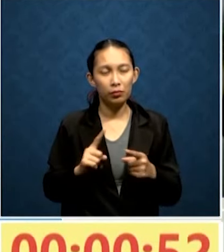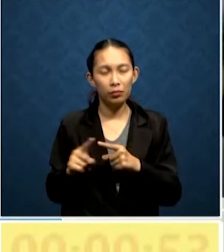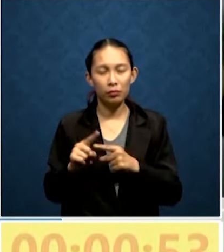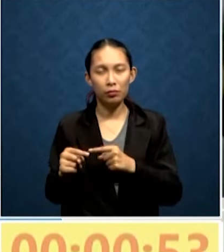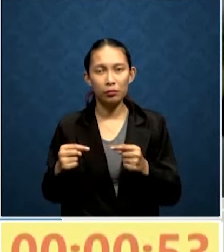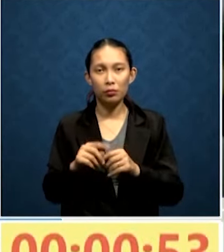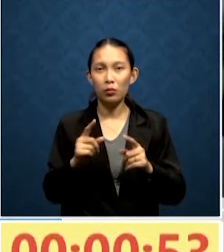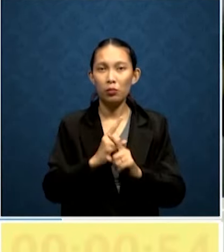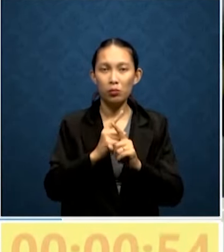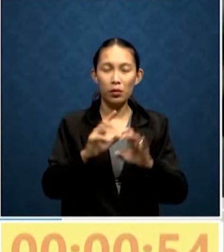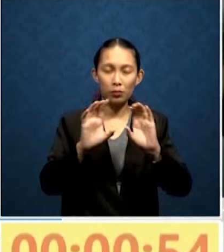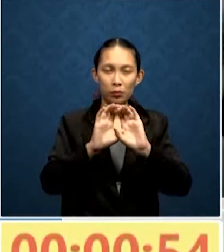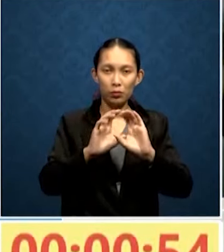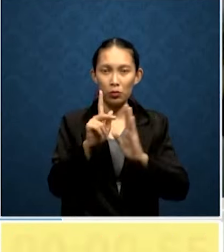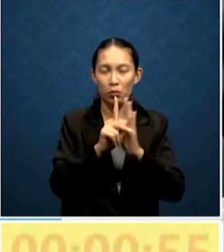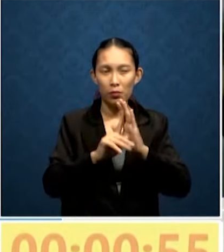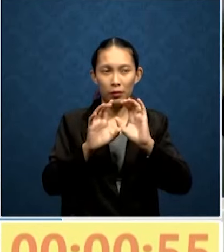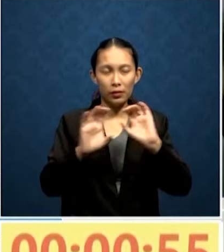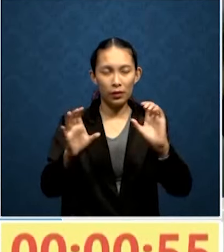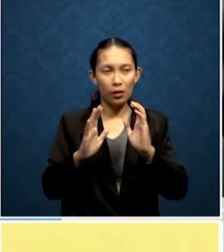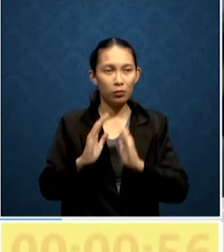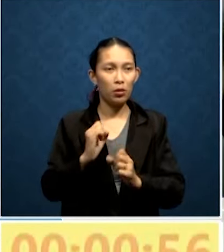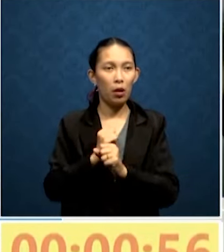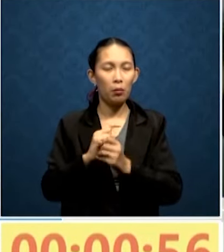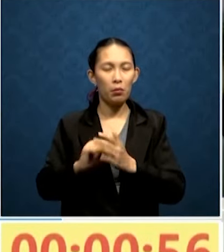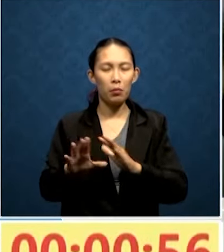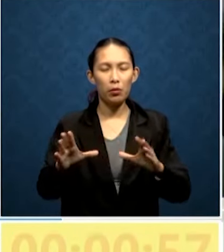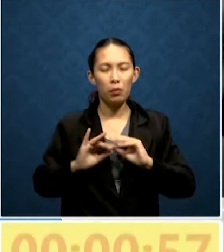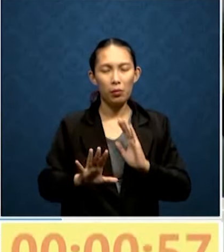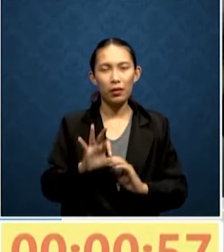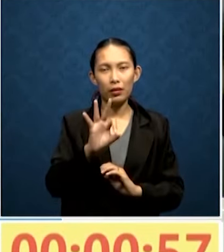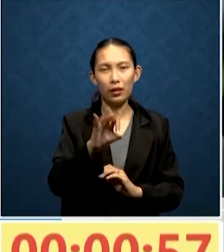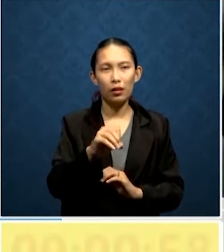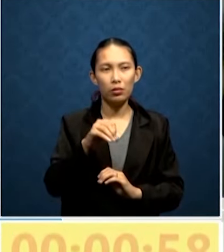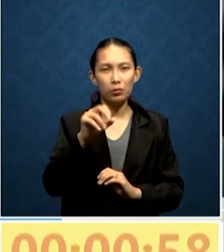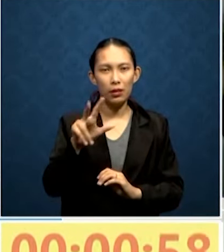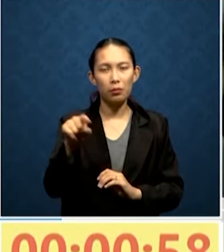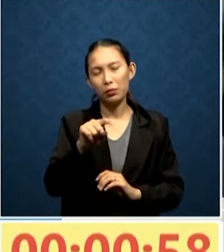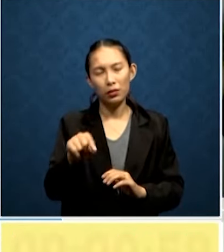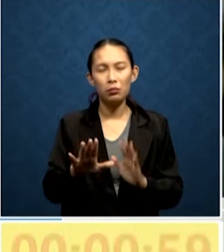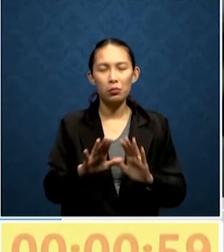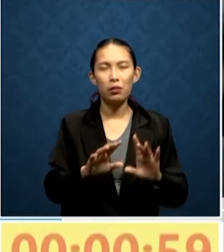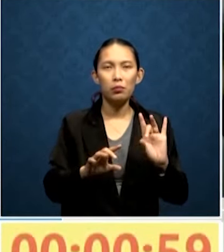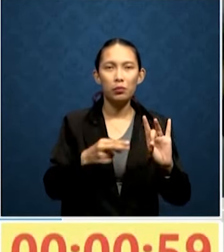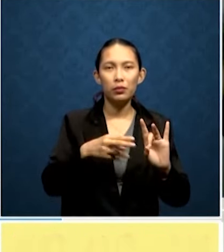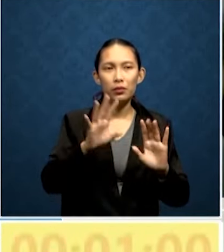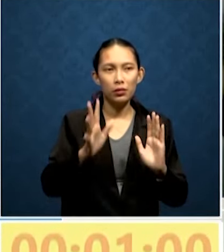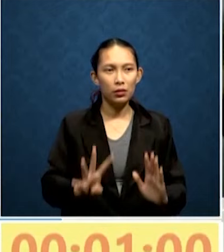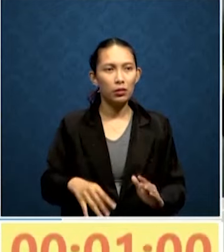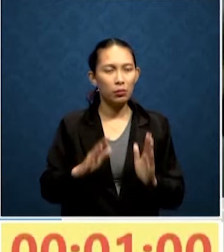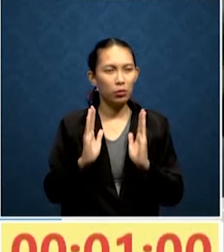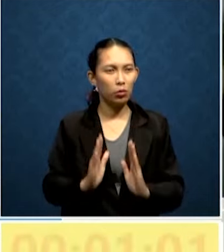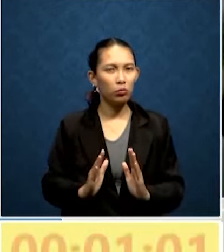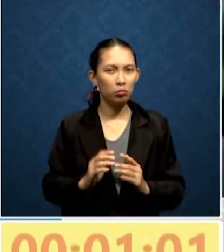รือนเนี่ยก็เห็นด้วย 93% เศษนะครับก็ประมาณ 84,000 คนในส่วนของการดำเนินการตร